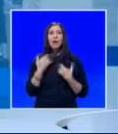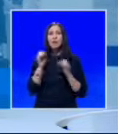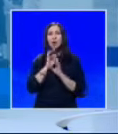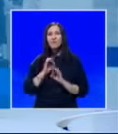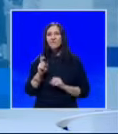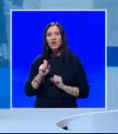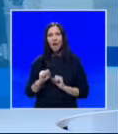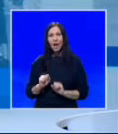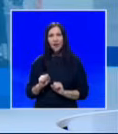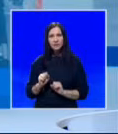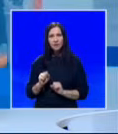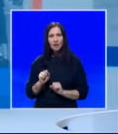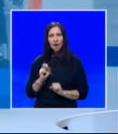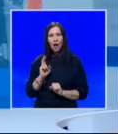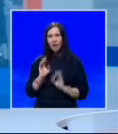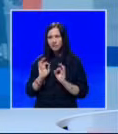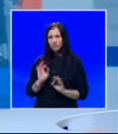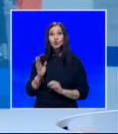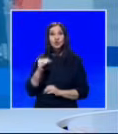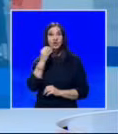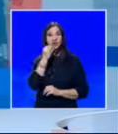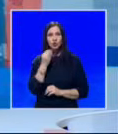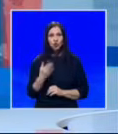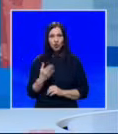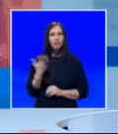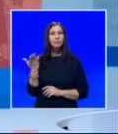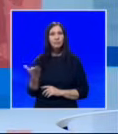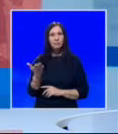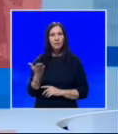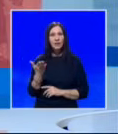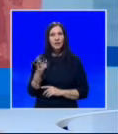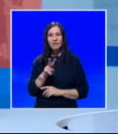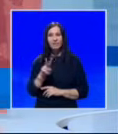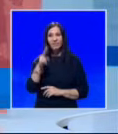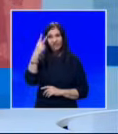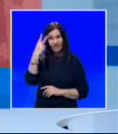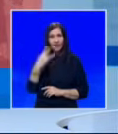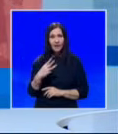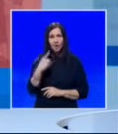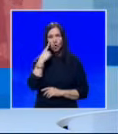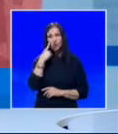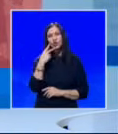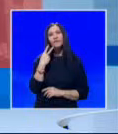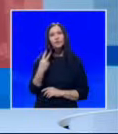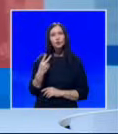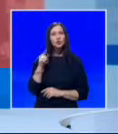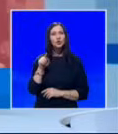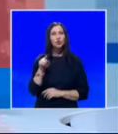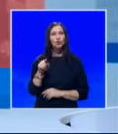няма никакви гаранции как всъщност ще се случат тези 2/3. Очевидно е, че това е